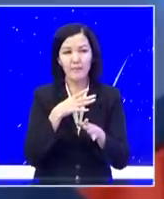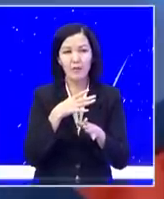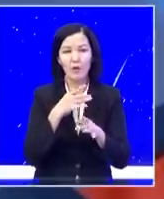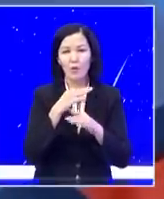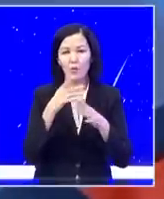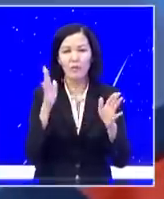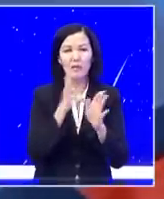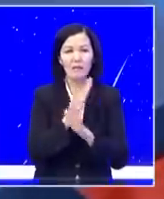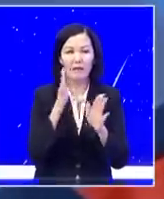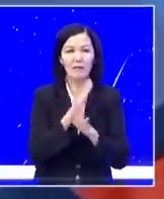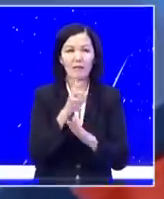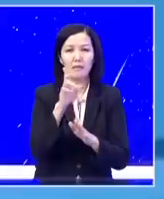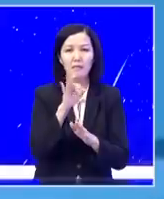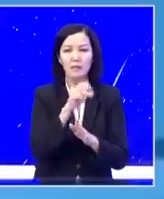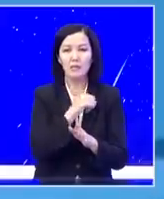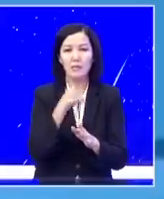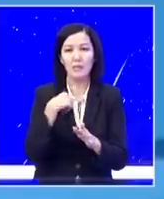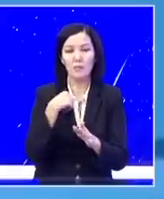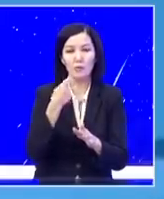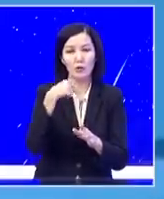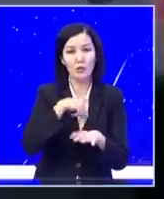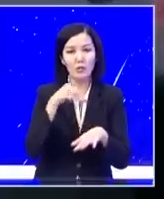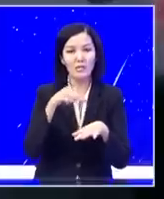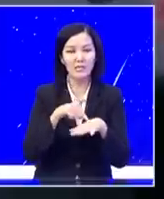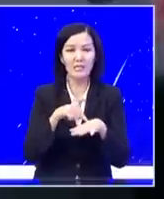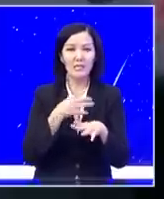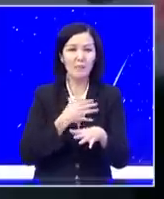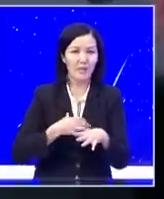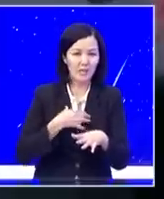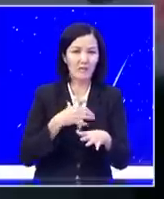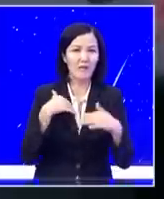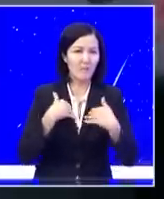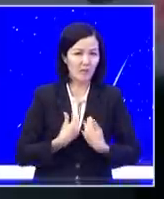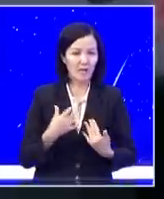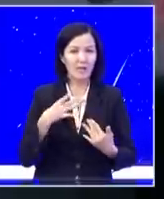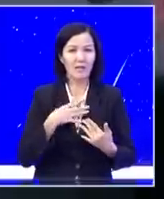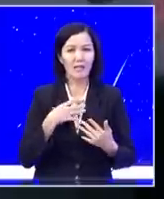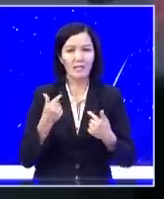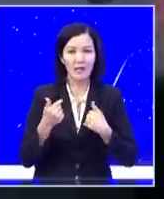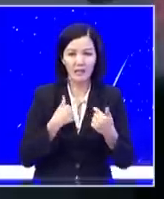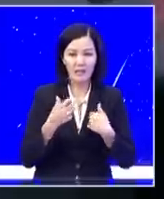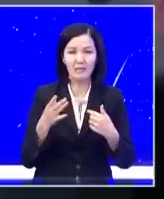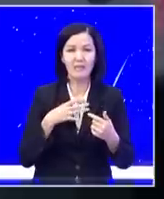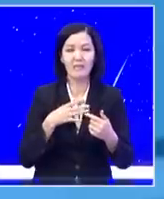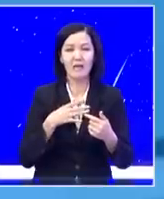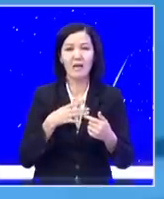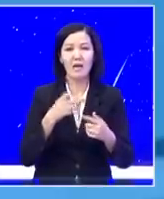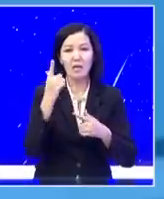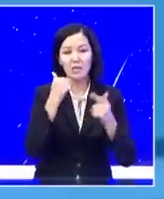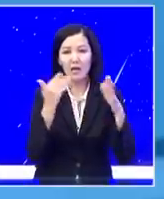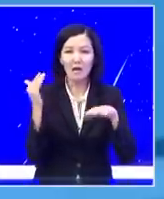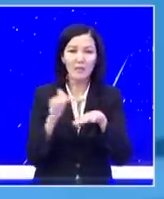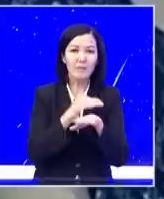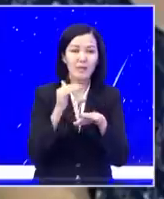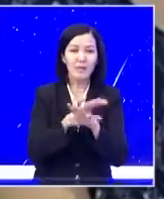тағдыр. Барлығын Бейсекең өзінен өткізді. Парасат парқына салды. Айтуға оңайды айтты. Жылағанды жұбатты. Мұңайғанға мейірін